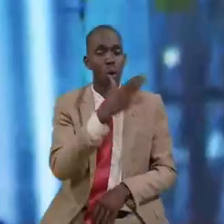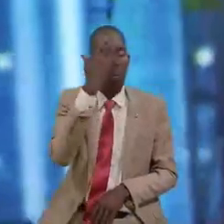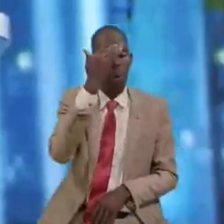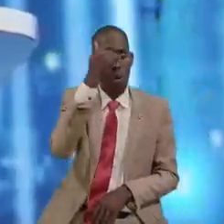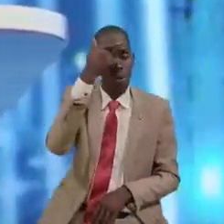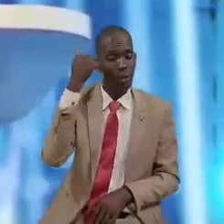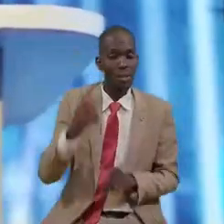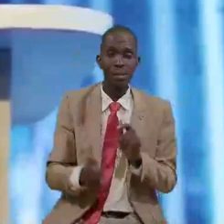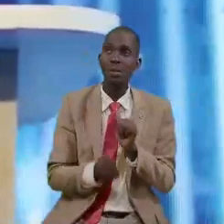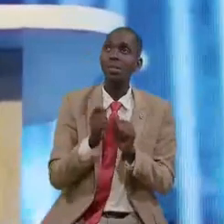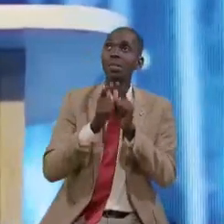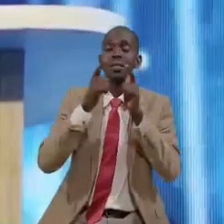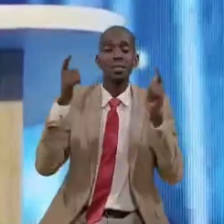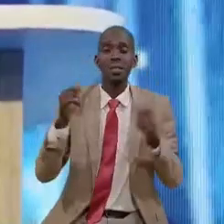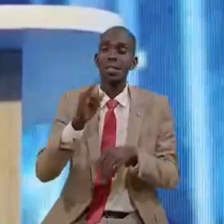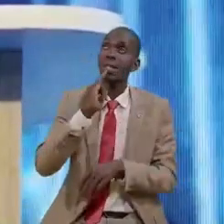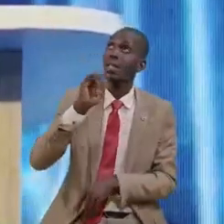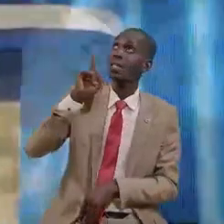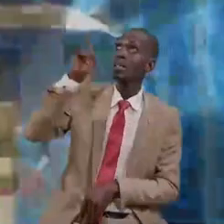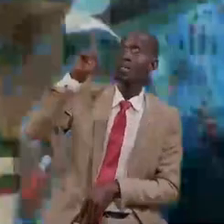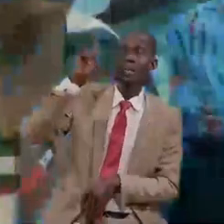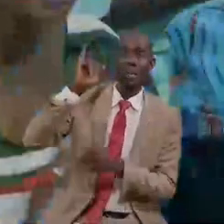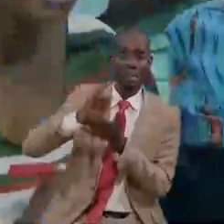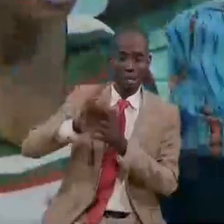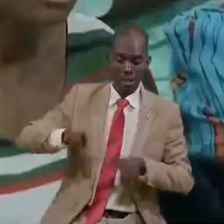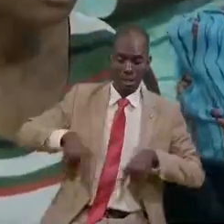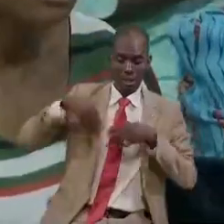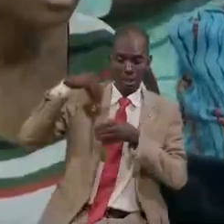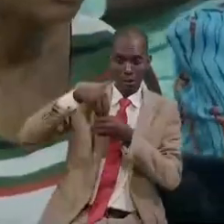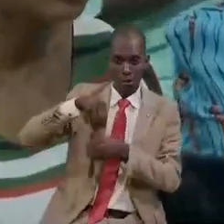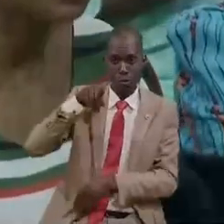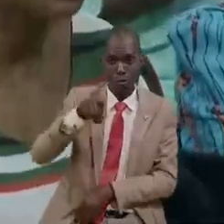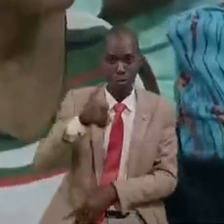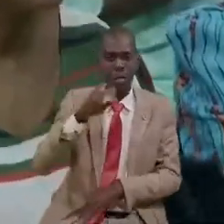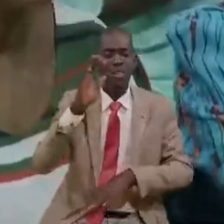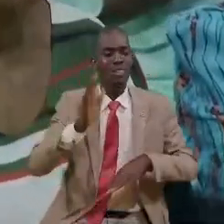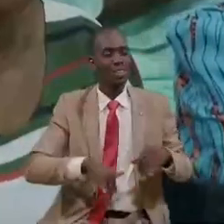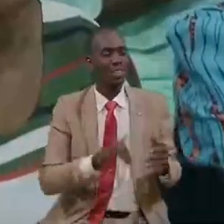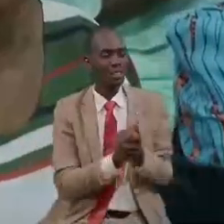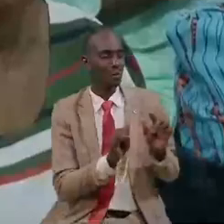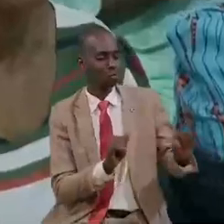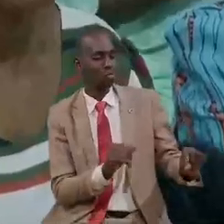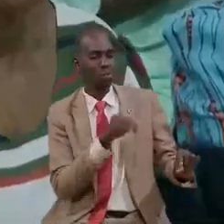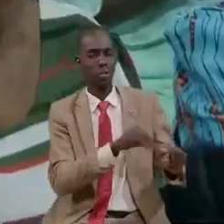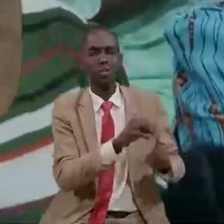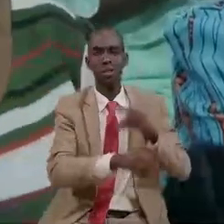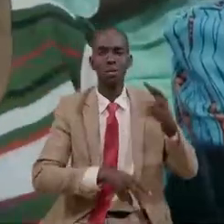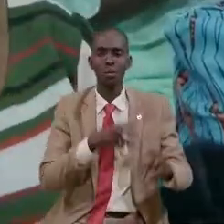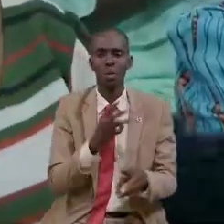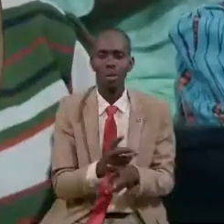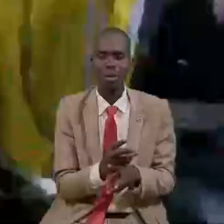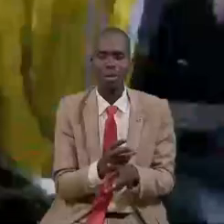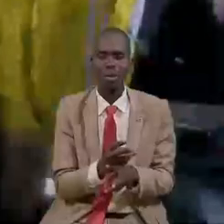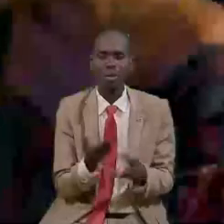qui est en vous est plus grand que celui qui est dans le monde. Vous n'avez pas